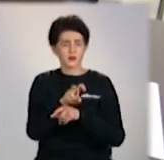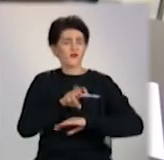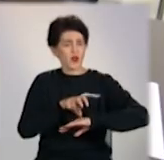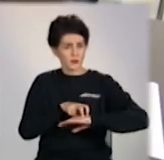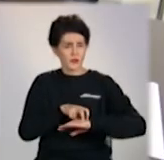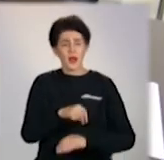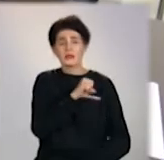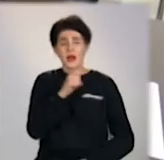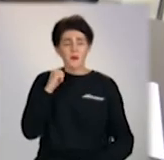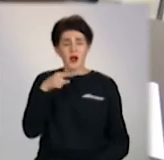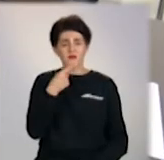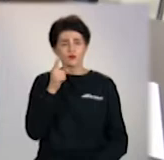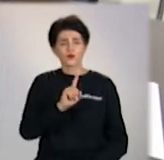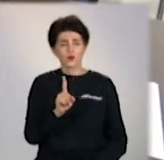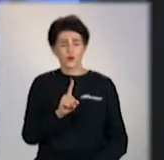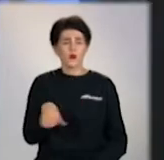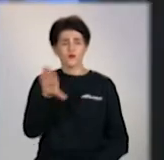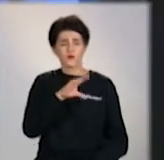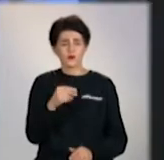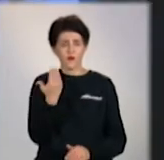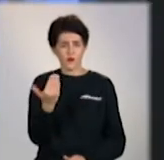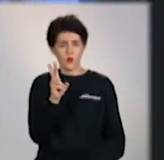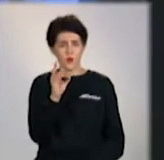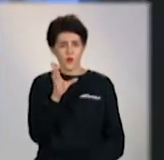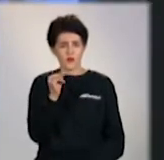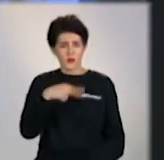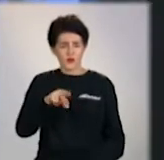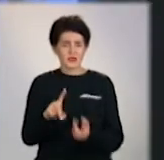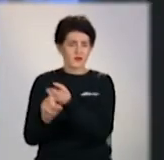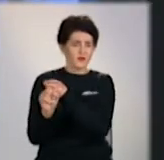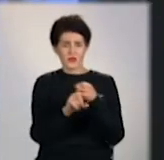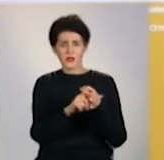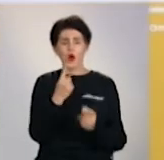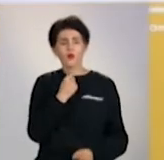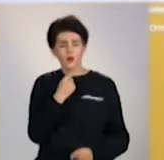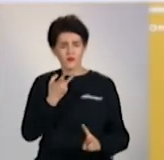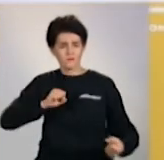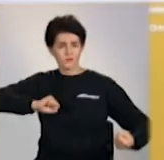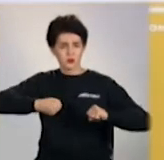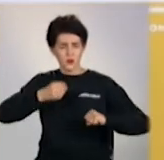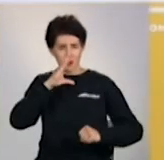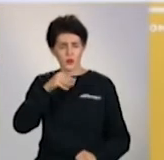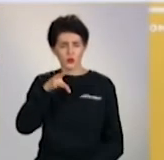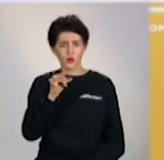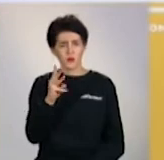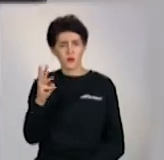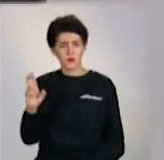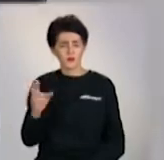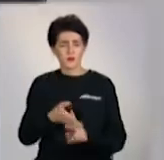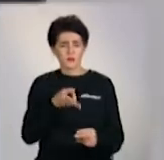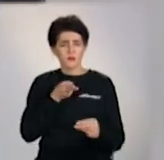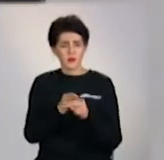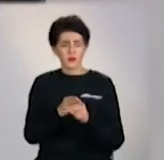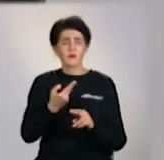Достеменно відомо, що ковід впливає на стан крові. Тромбоутворення – один із небезпечних наслідків. Щоб йому запобігти,